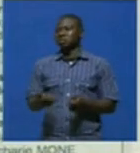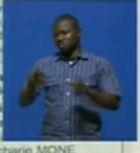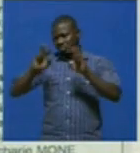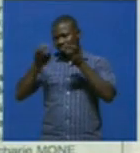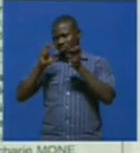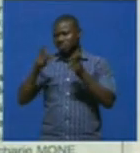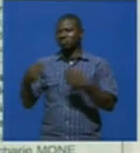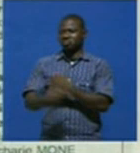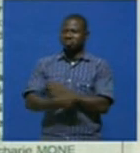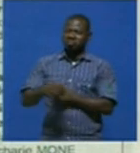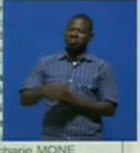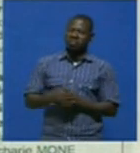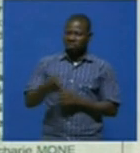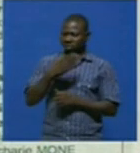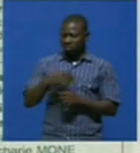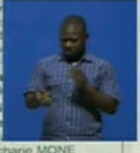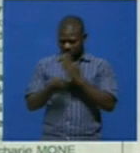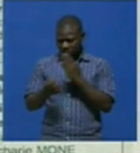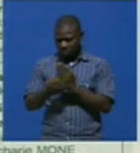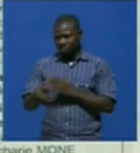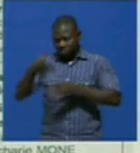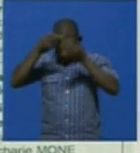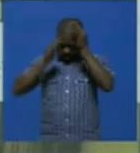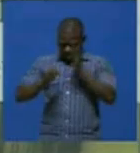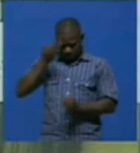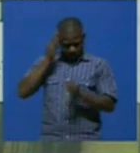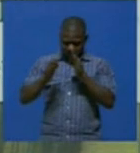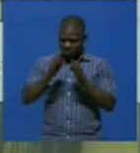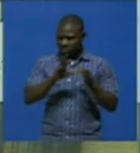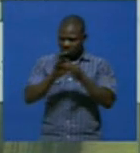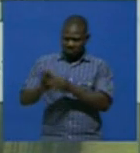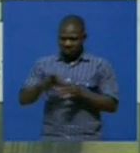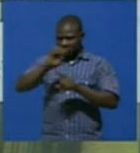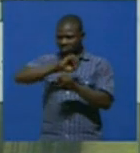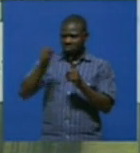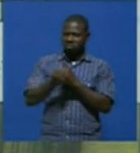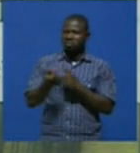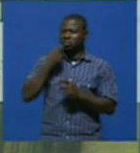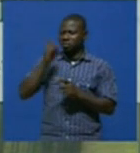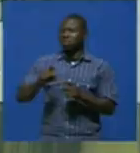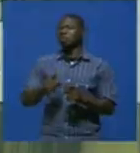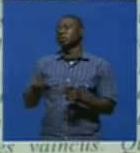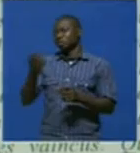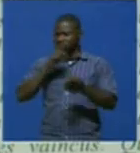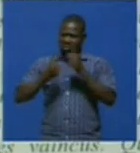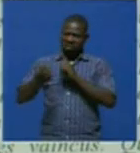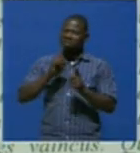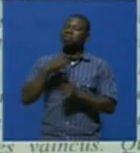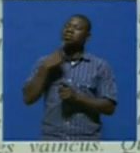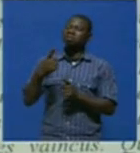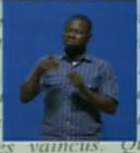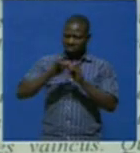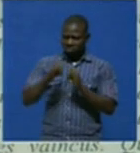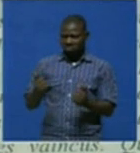la justice et la cohésion sociale devront être débattues ajoute l'espèce du faso qui conclut c'est bien